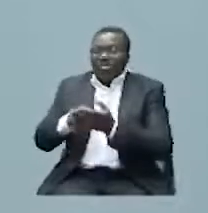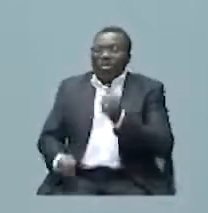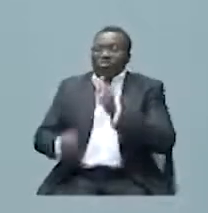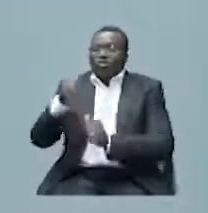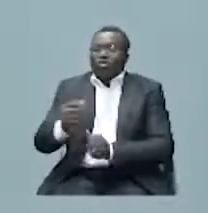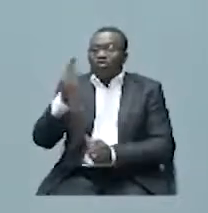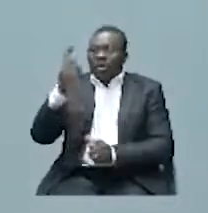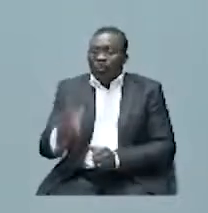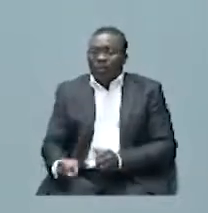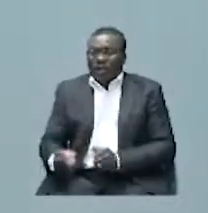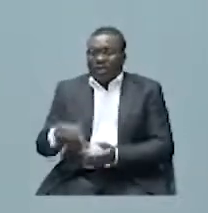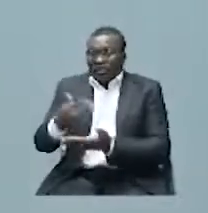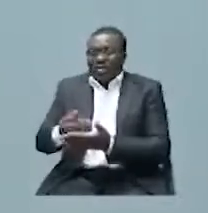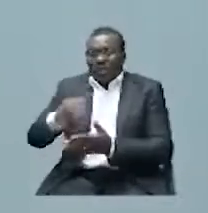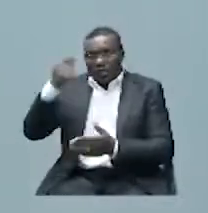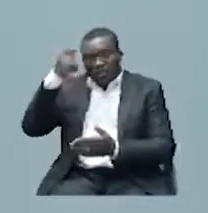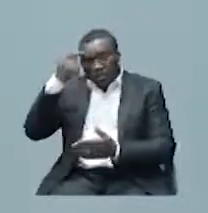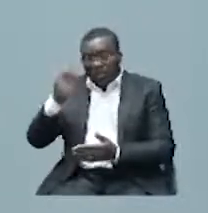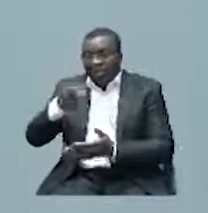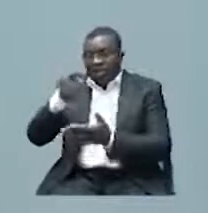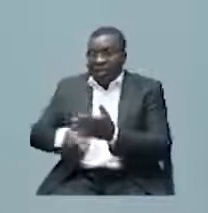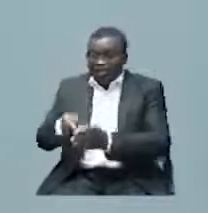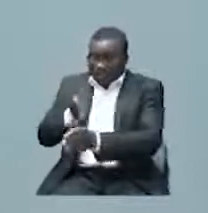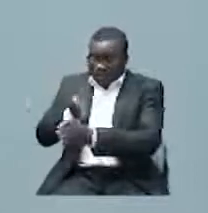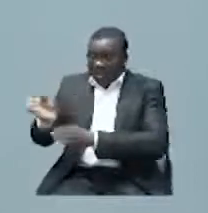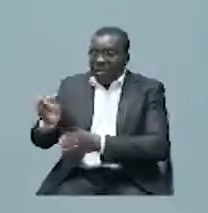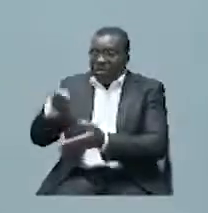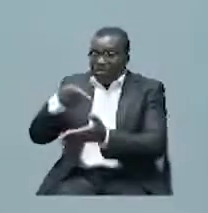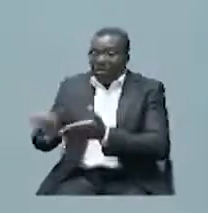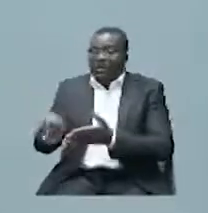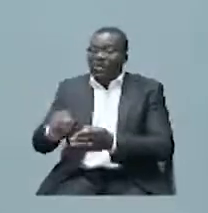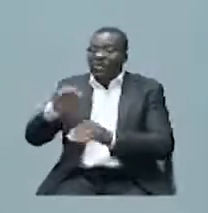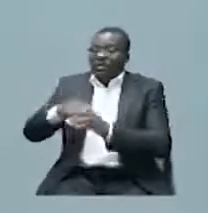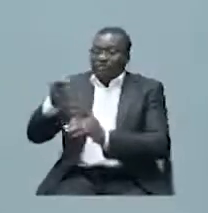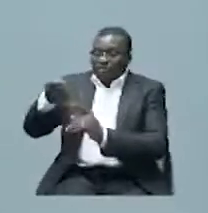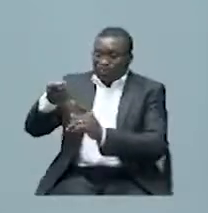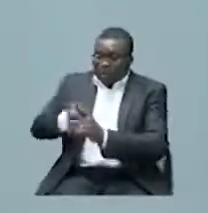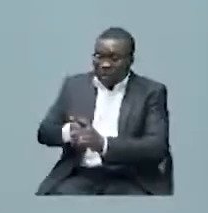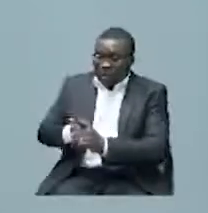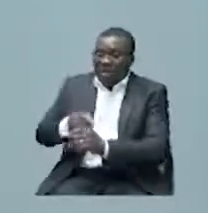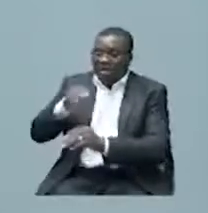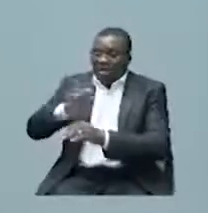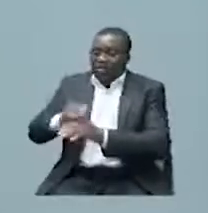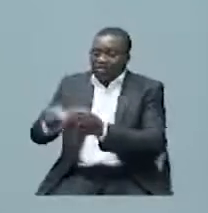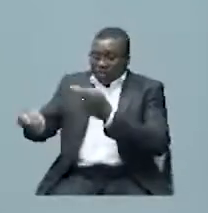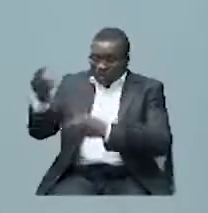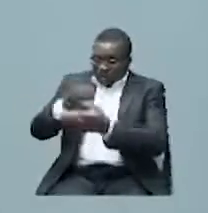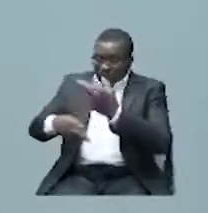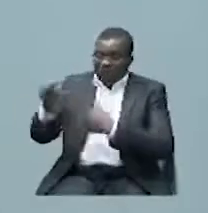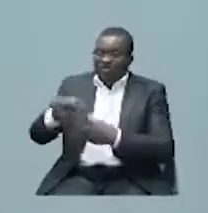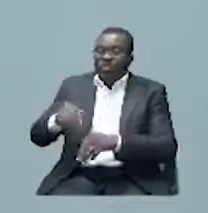l'État. L'impôt direct à travers ce que nous payons comme impôt sur salaire, impôt sur revenu, impôt sur les